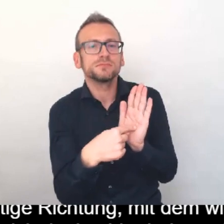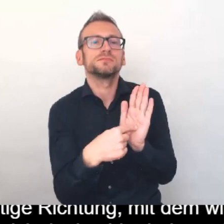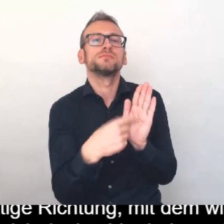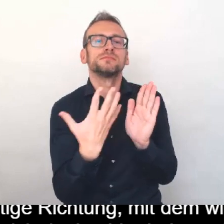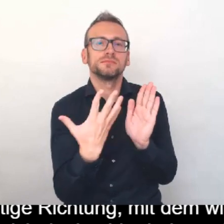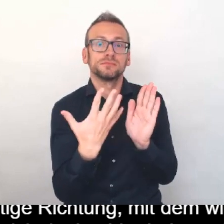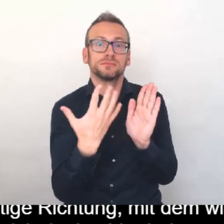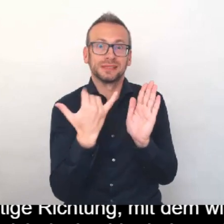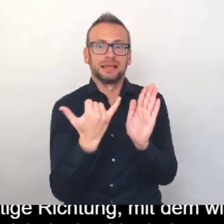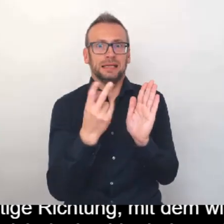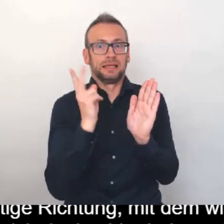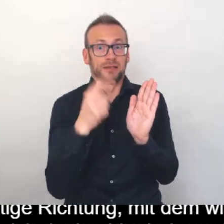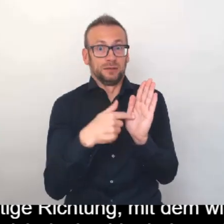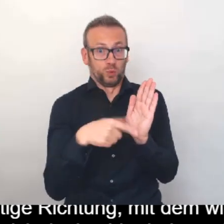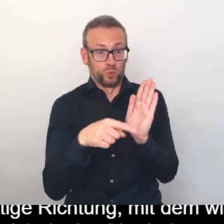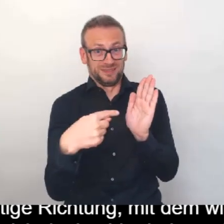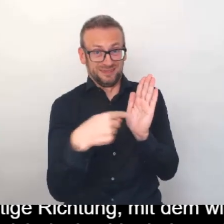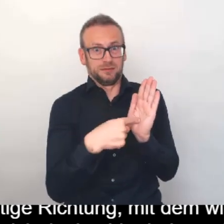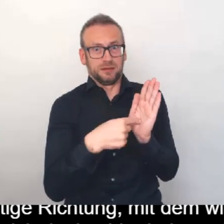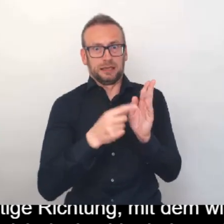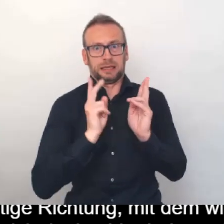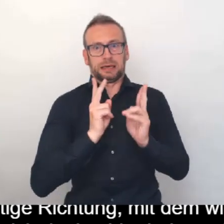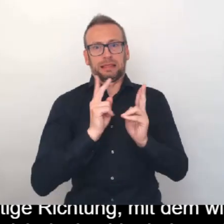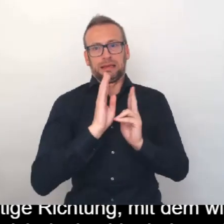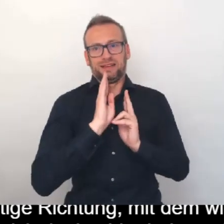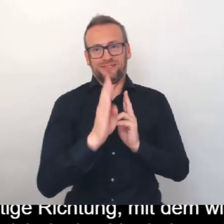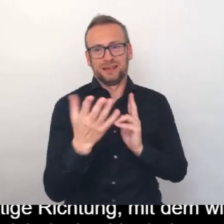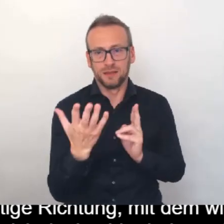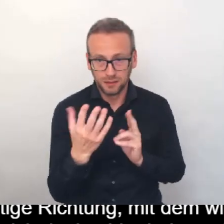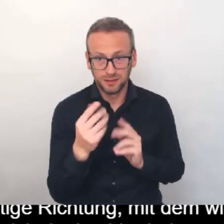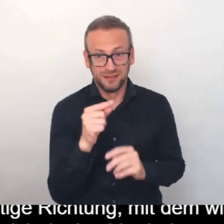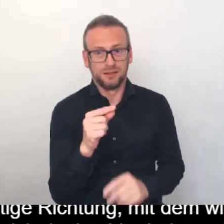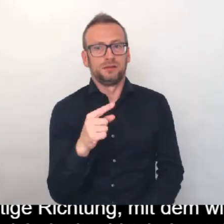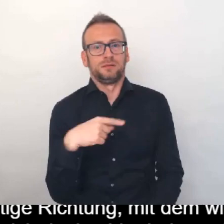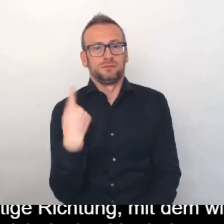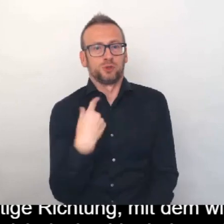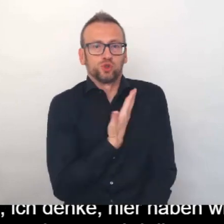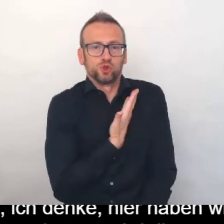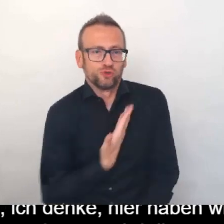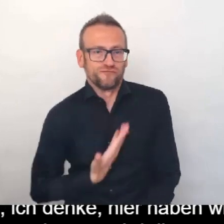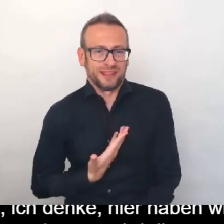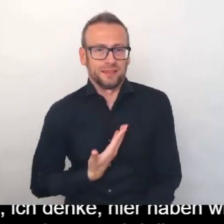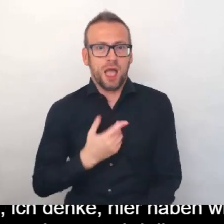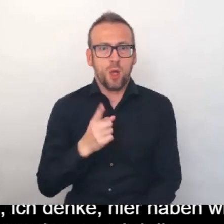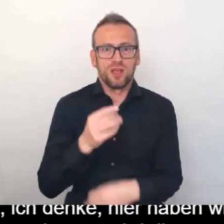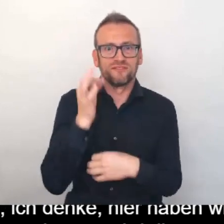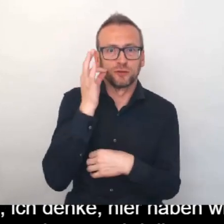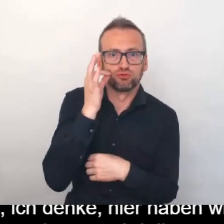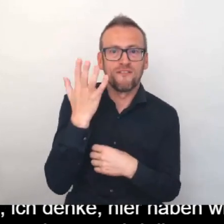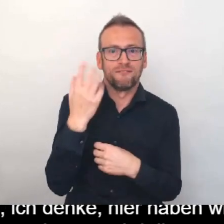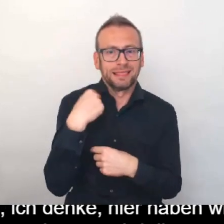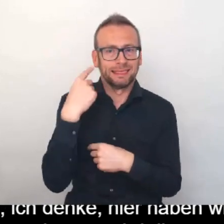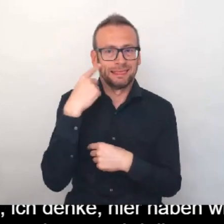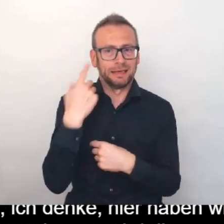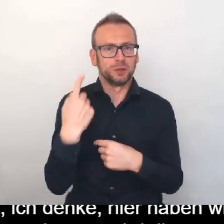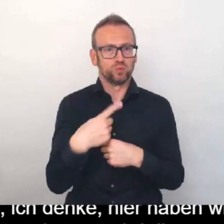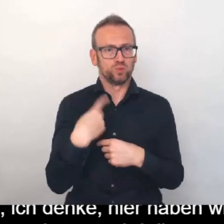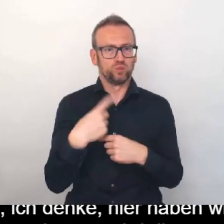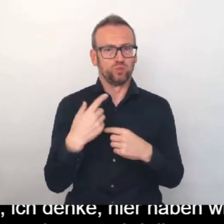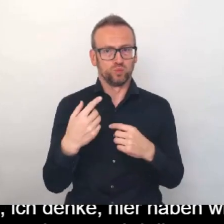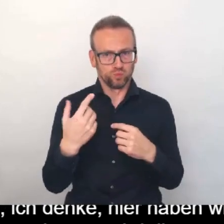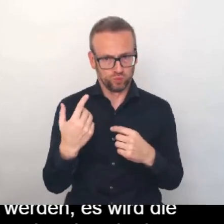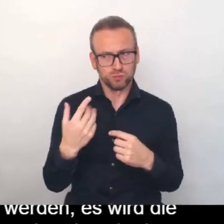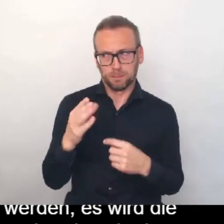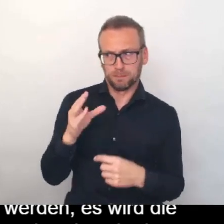schaffen und von daher sind wir sehr zufrieden mit dem, was jetzt vorliegt. Vielleicht noch eine kurze Ergänzung. Erstmal